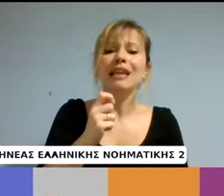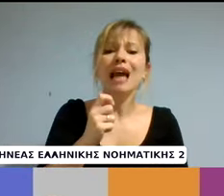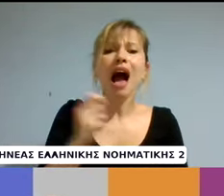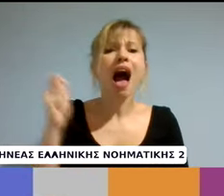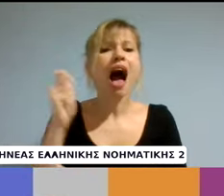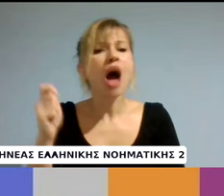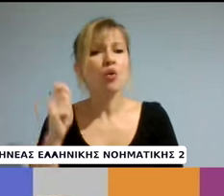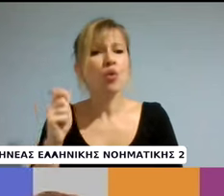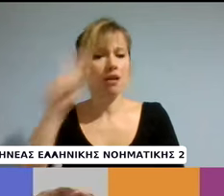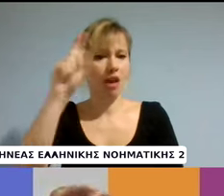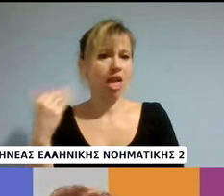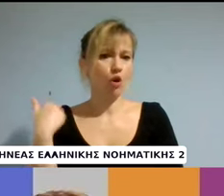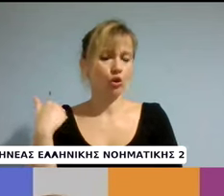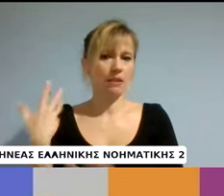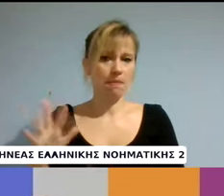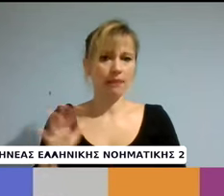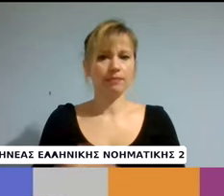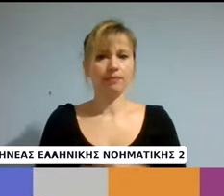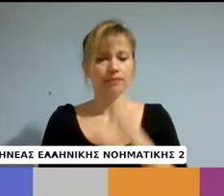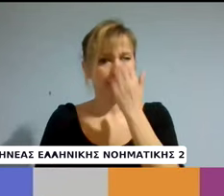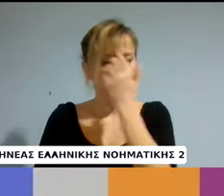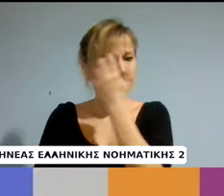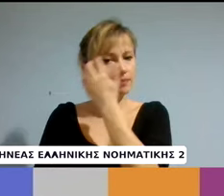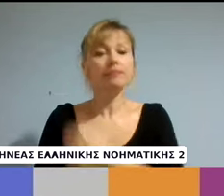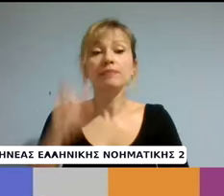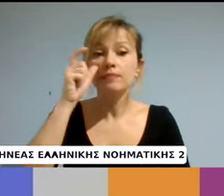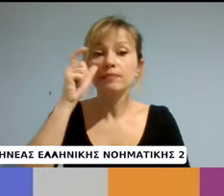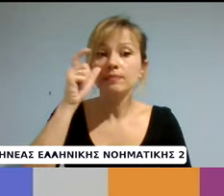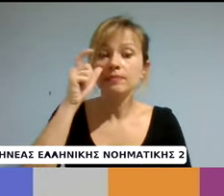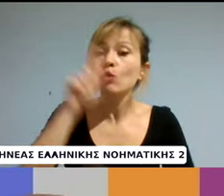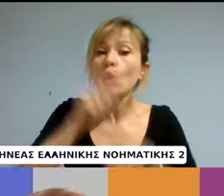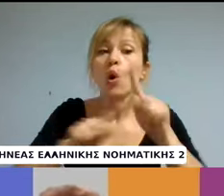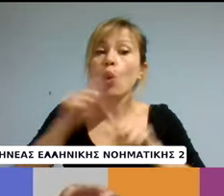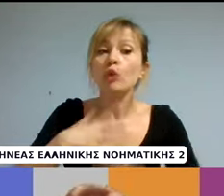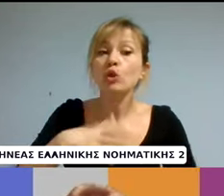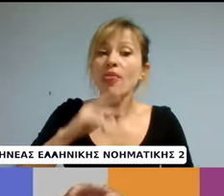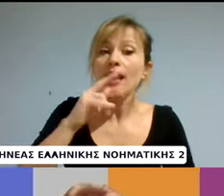Αρκούδα, με συγχωρείτε, δεν είμαι. Με συγχωρείτε, θα το τονίσω. Μπορώ να το απαντήσω εγώ αυτό.